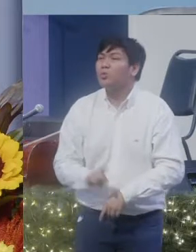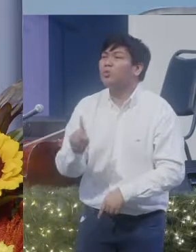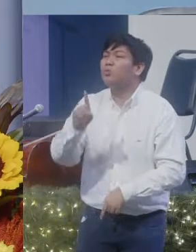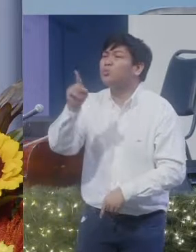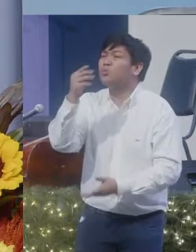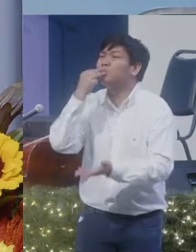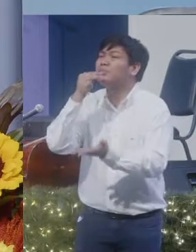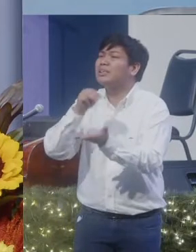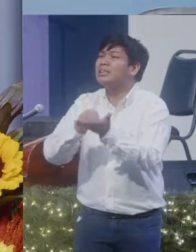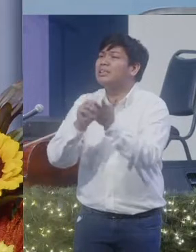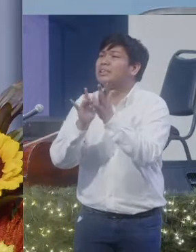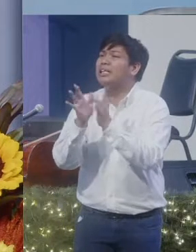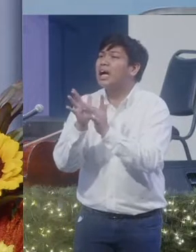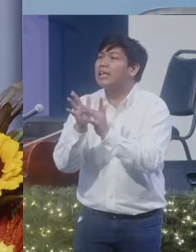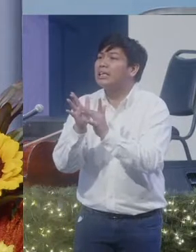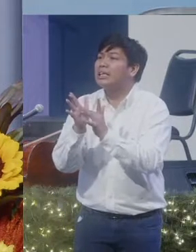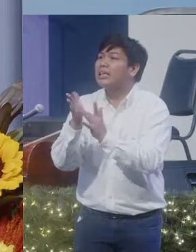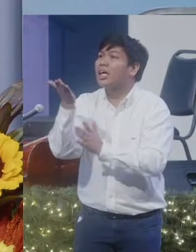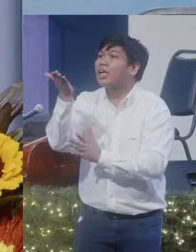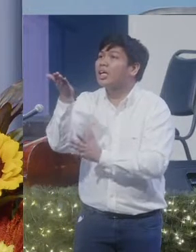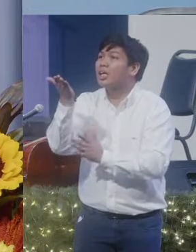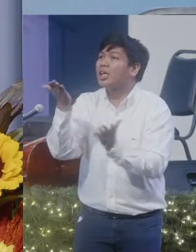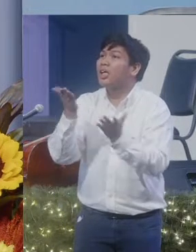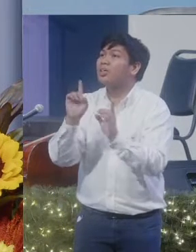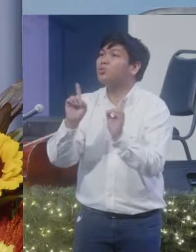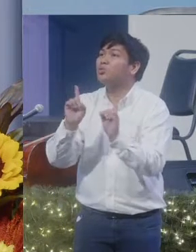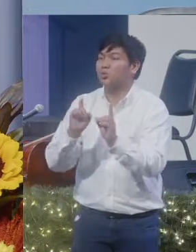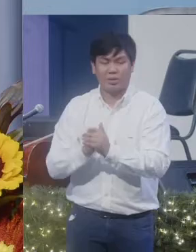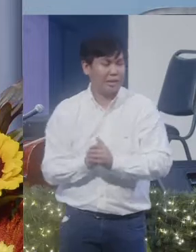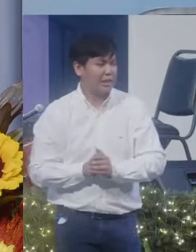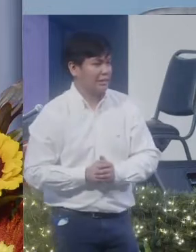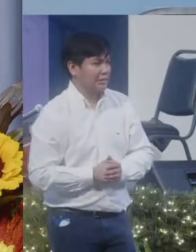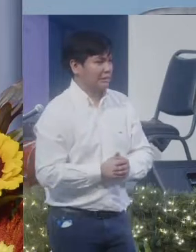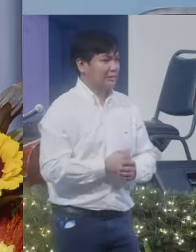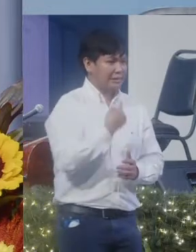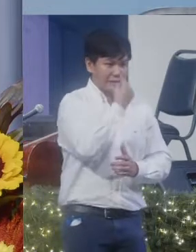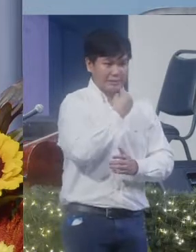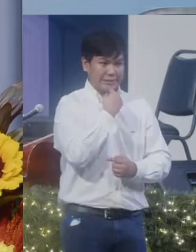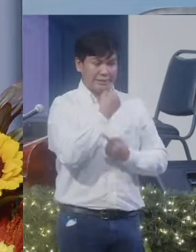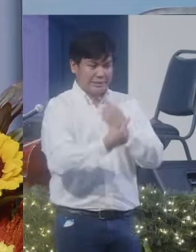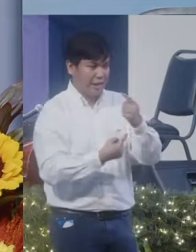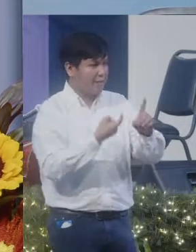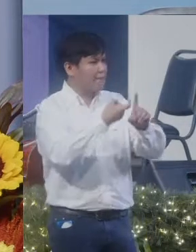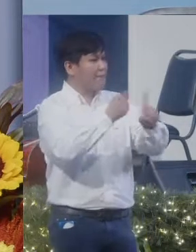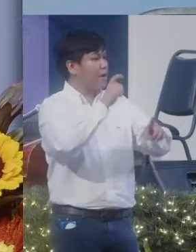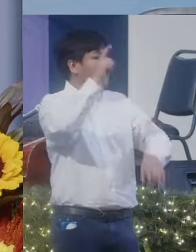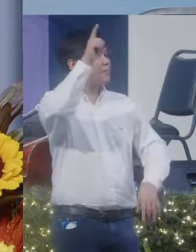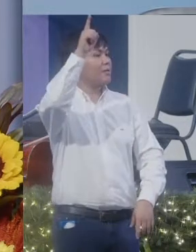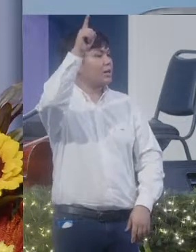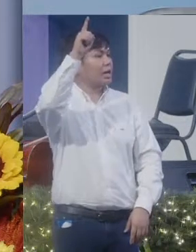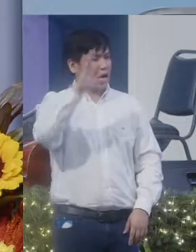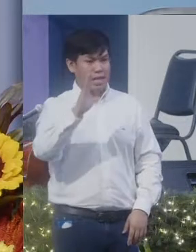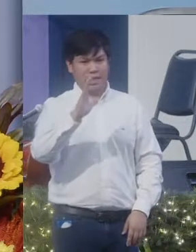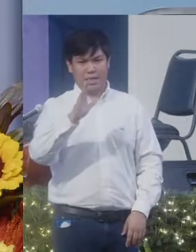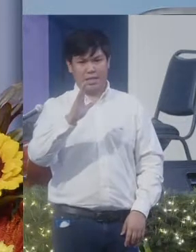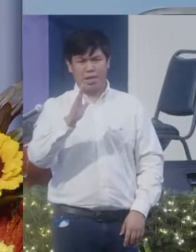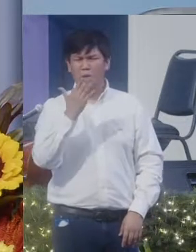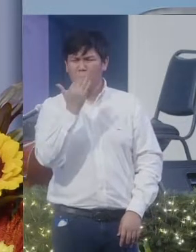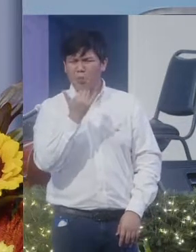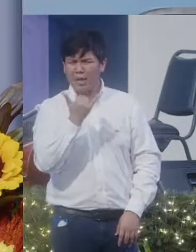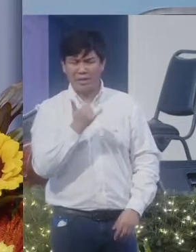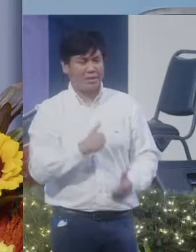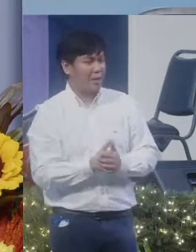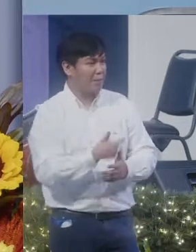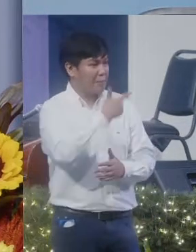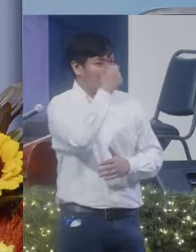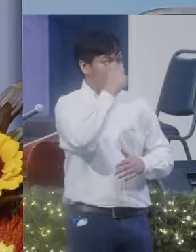na ang salitang nagmumula sa bibig ni Jesus ay salita mismo ng Diyos. Bakit?